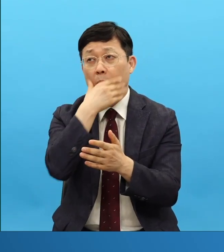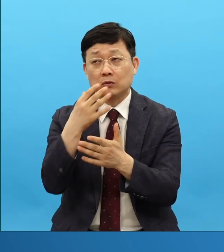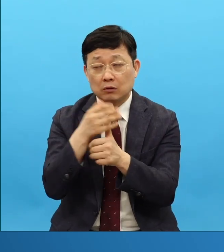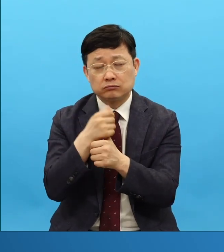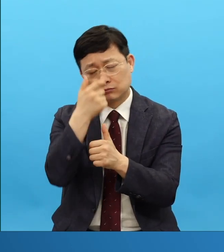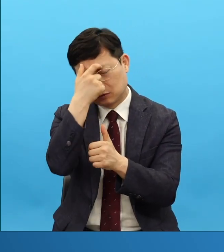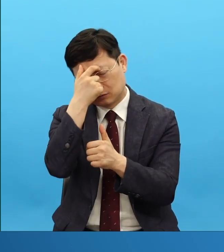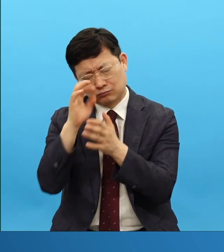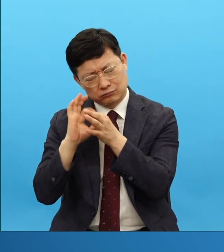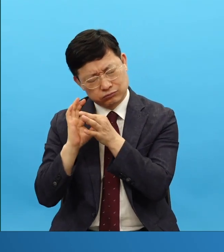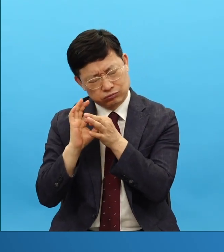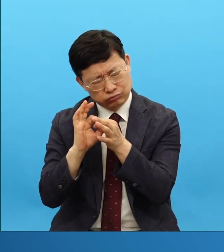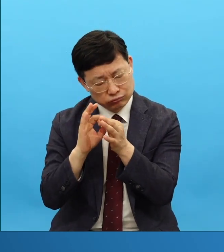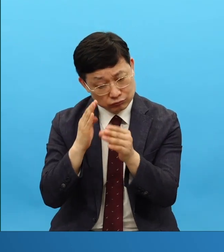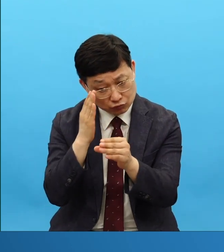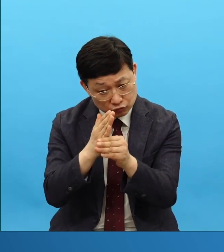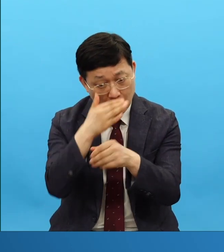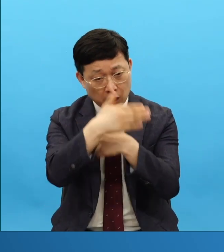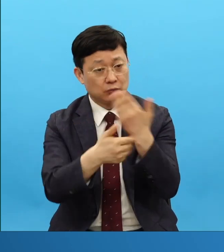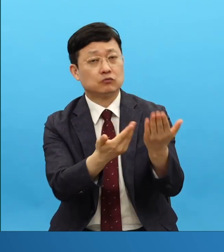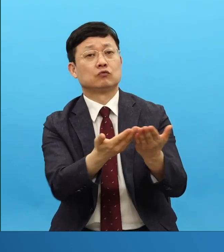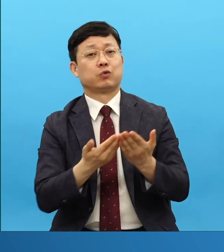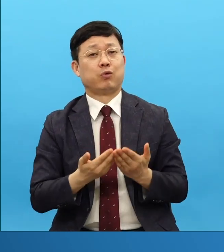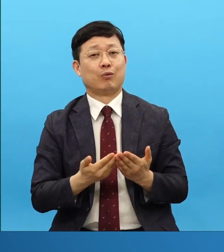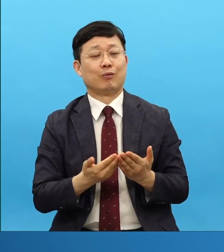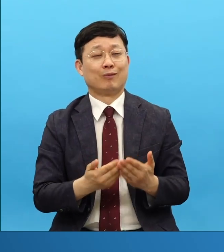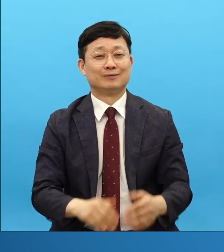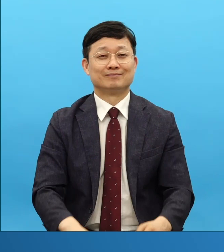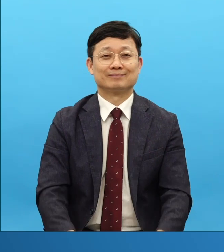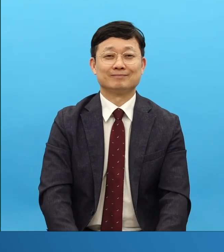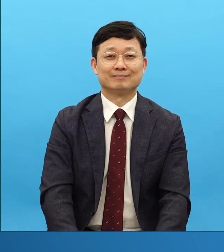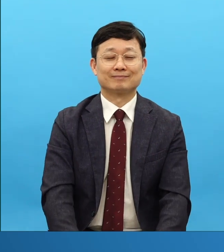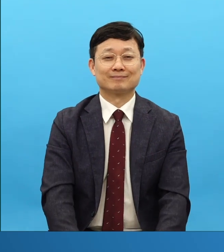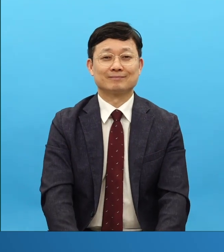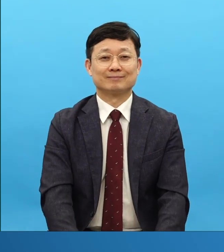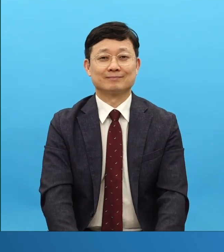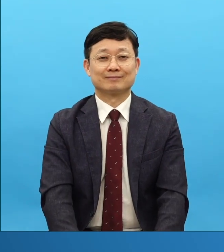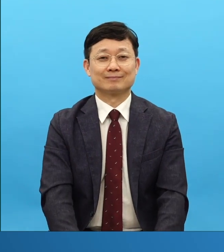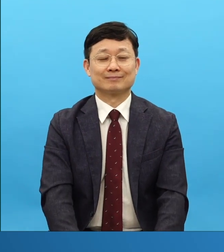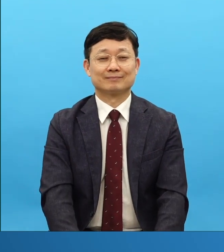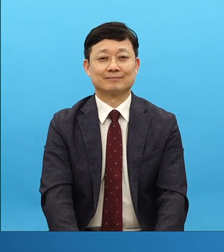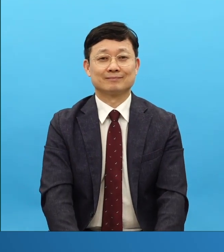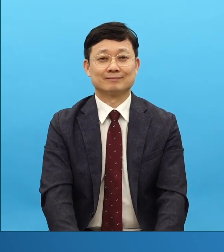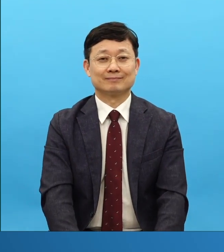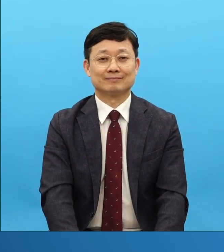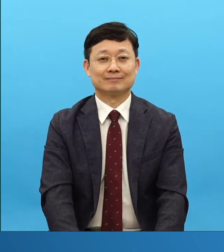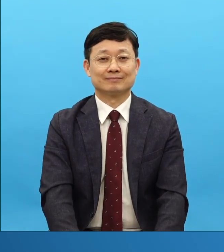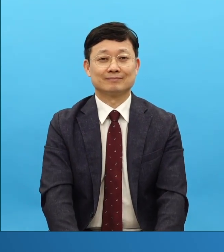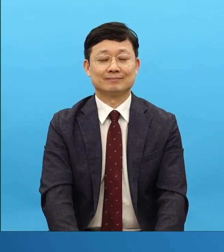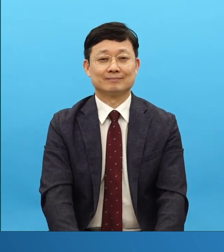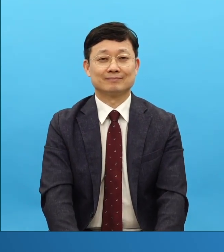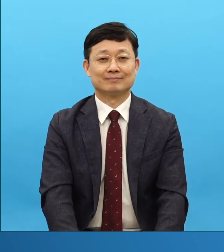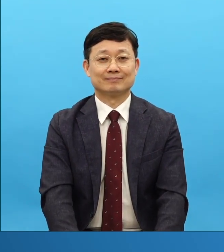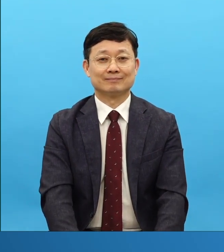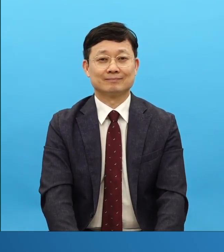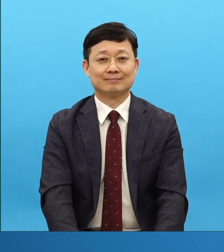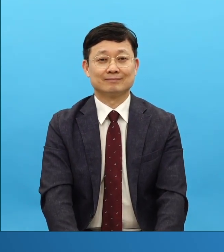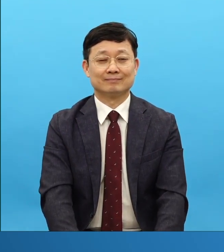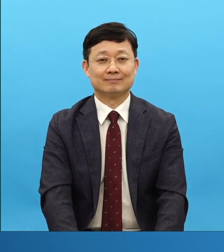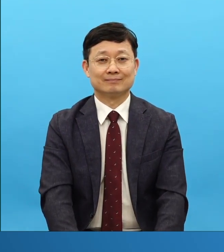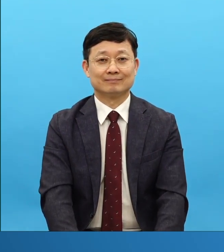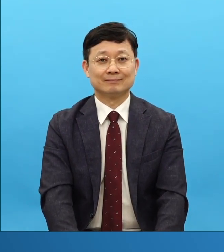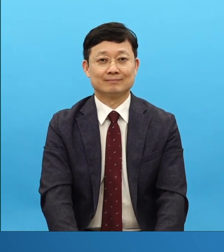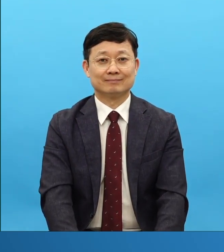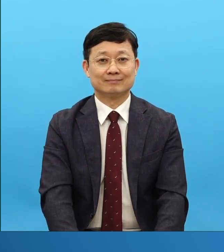pray, give me that. Why would I pray for that? I'm just enjoying this power that God has given me. 그러다가 말이죠. 발 디딘 데